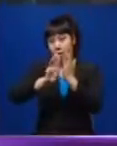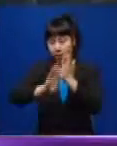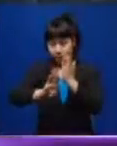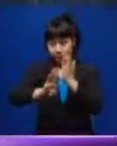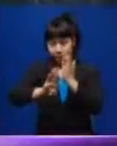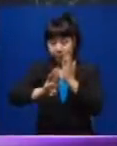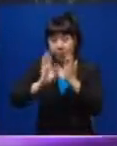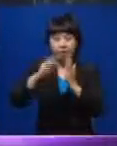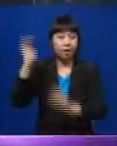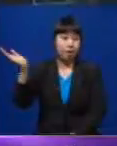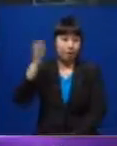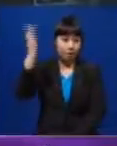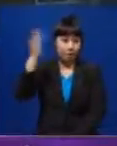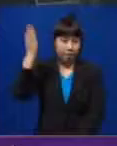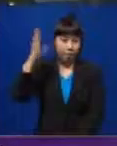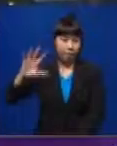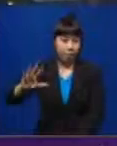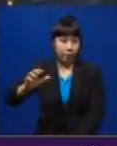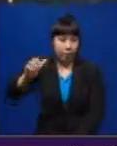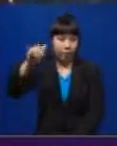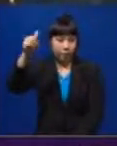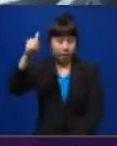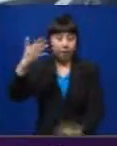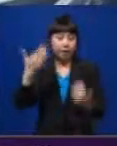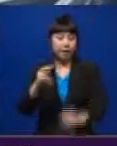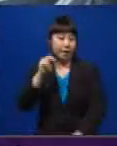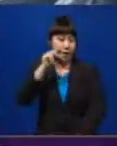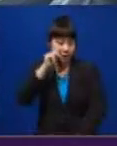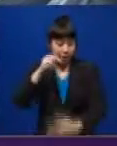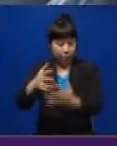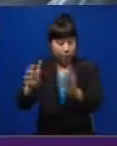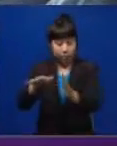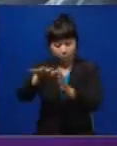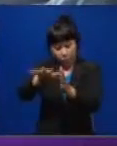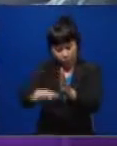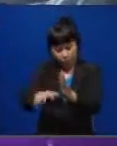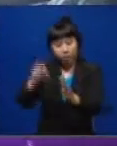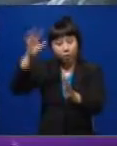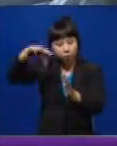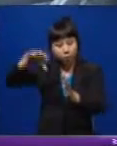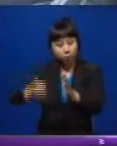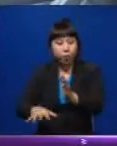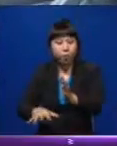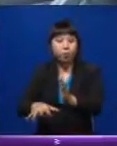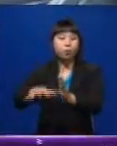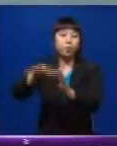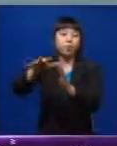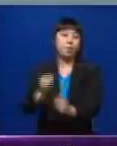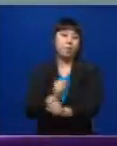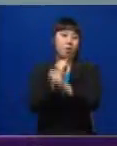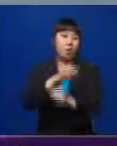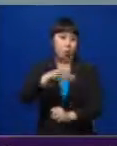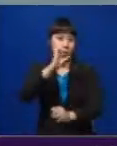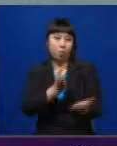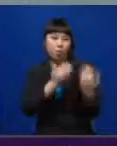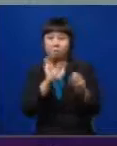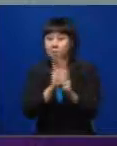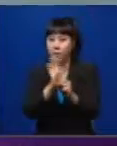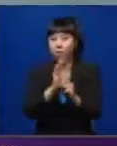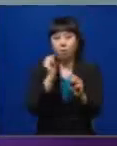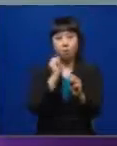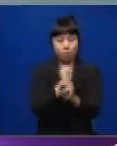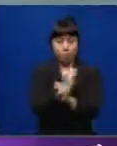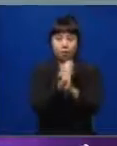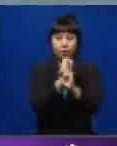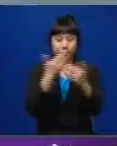หลงสภาพอากาศเอ้ออำนวยเพื่อเติมปริมาน้ำในอ่างที่ตื่นเขินป้องกันการขาดแลนน้ำอุปภโคปริโภคพร้อม